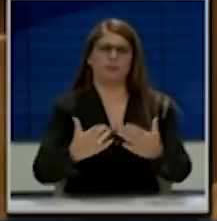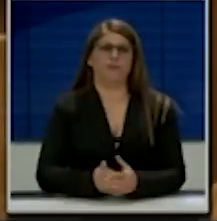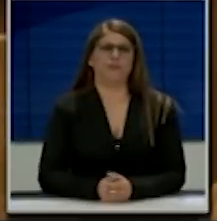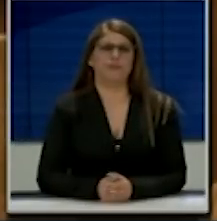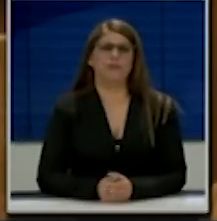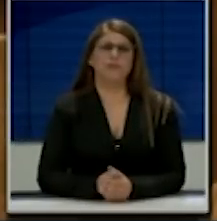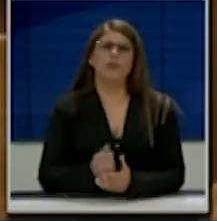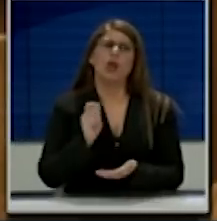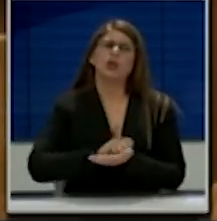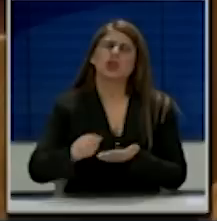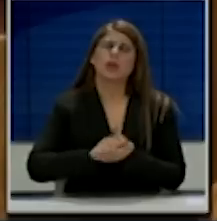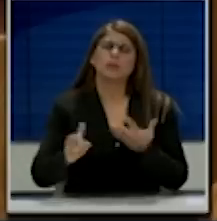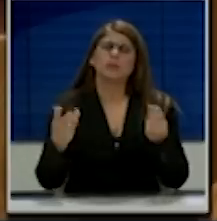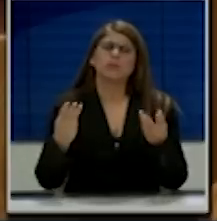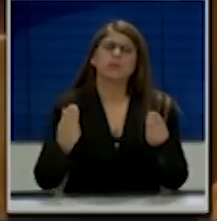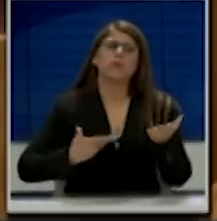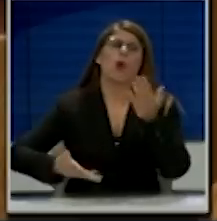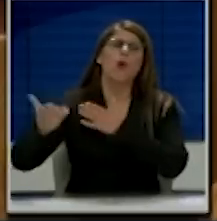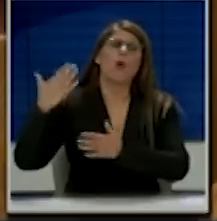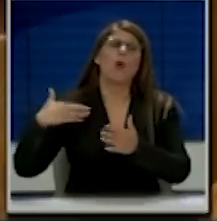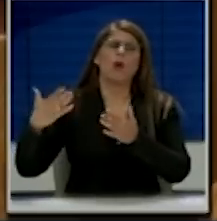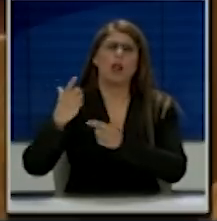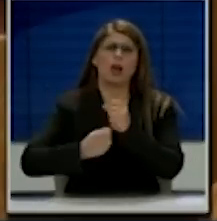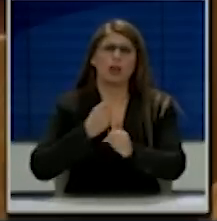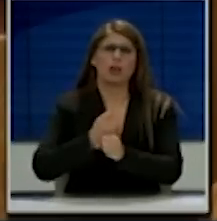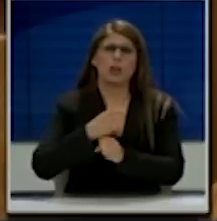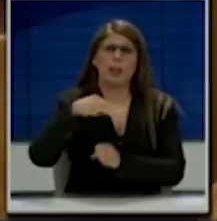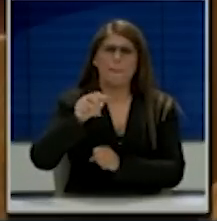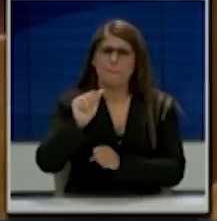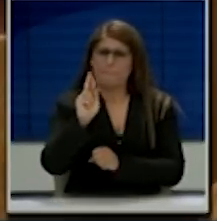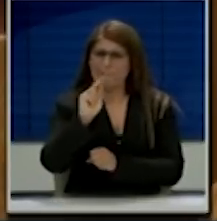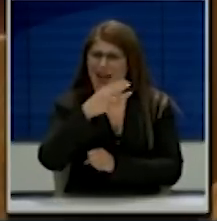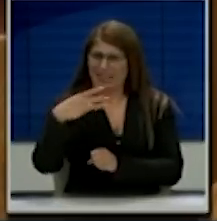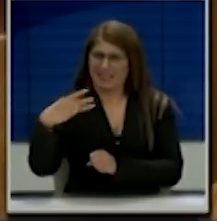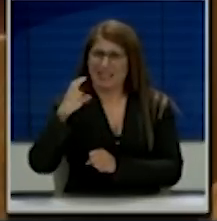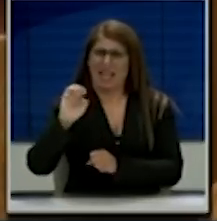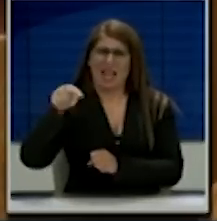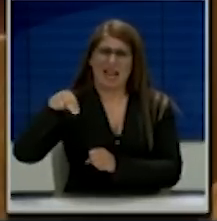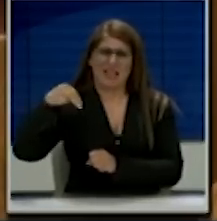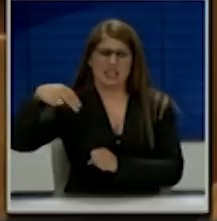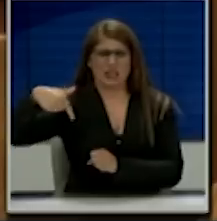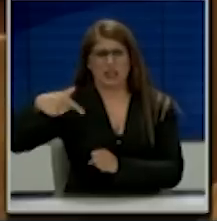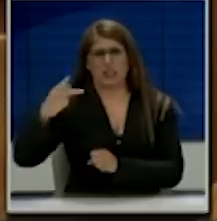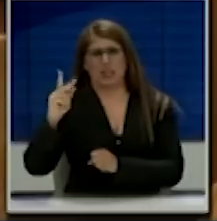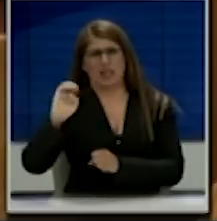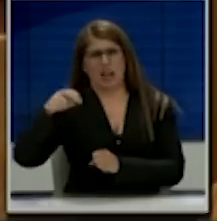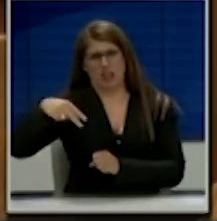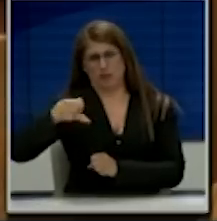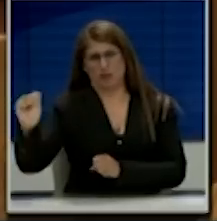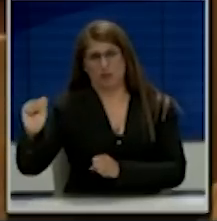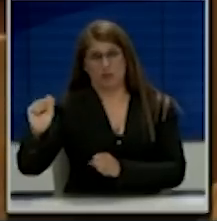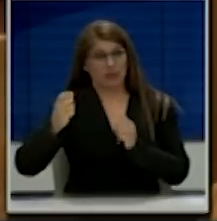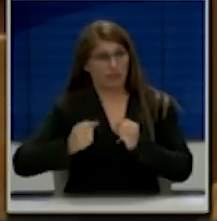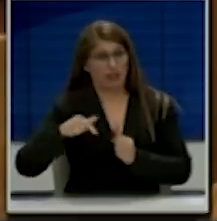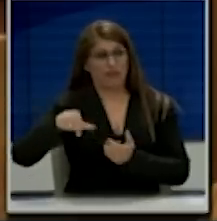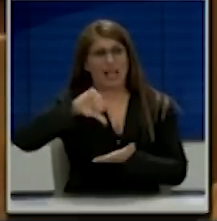έγραψαν πριν πάρα πολλά χρόνια ο Μάρξ και ο Έγγελς στο Κομμουνιστικό Μανιφέστο. στη θέση αυτής της